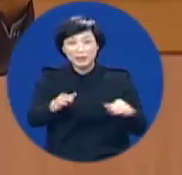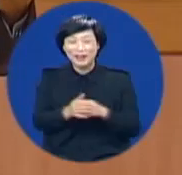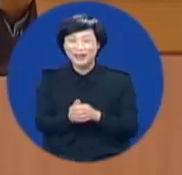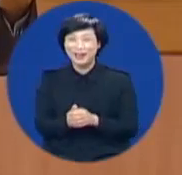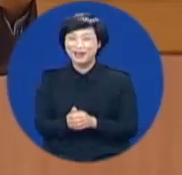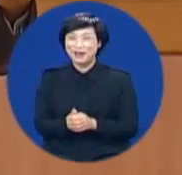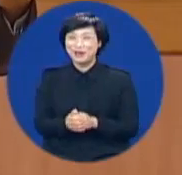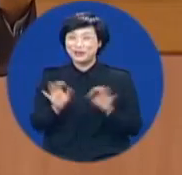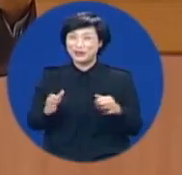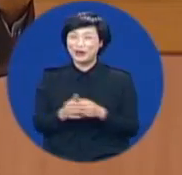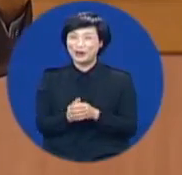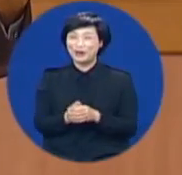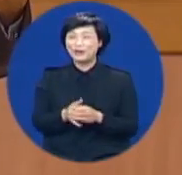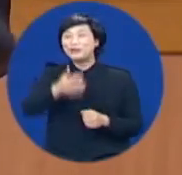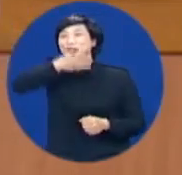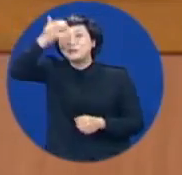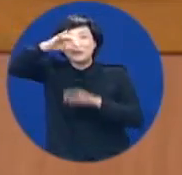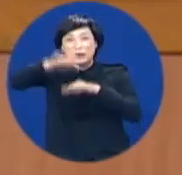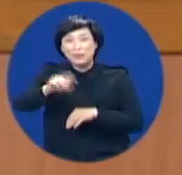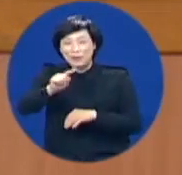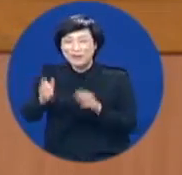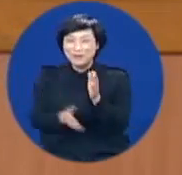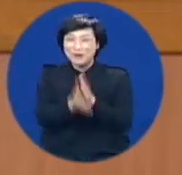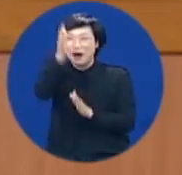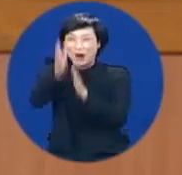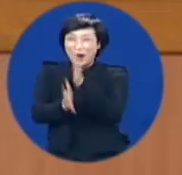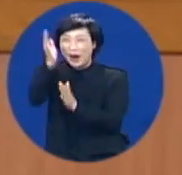맨하탄을 다 내 소유가 되는 꿈을 꾸고 도전 찍고,